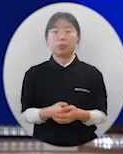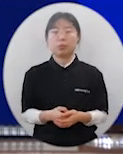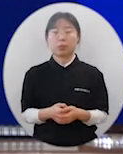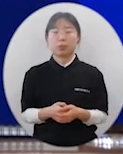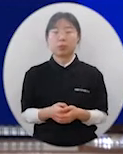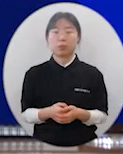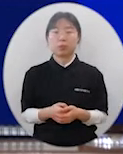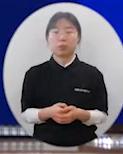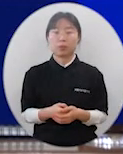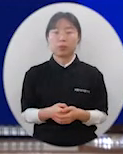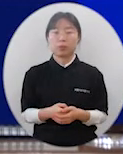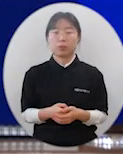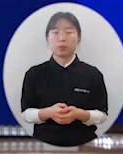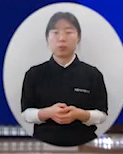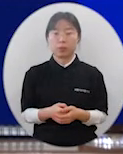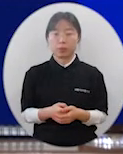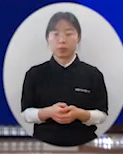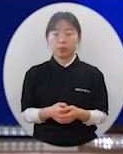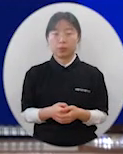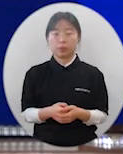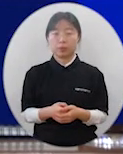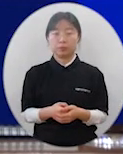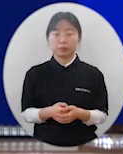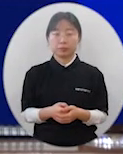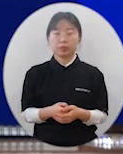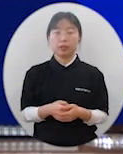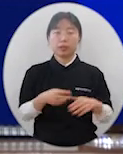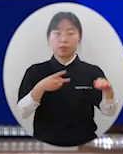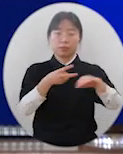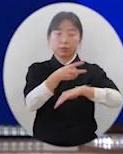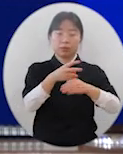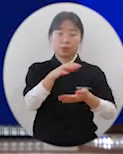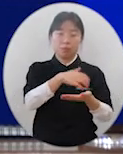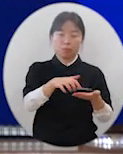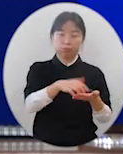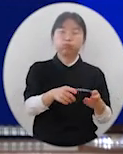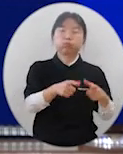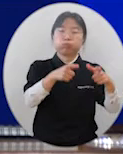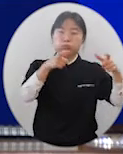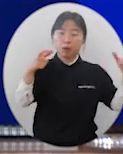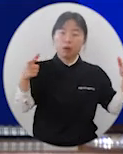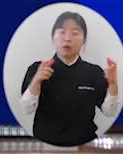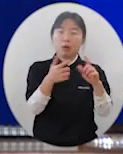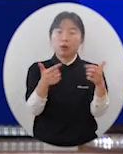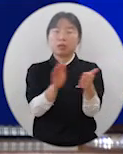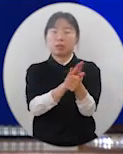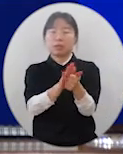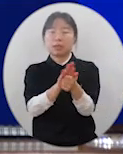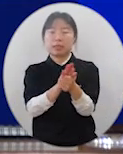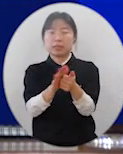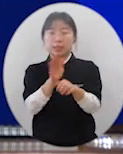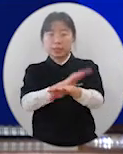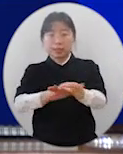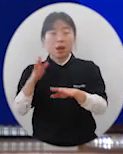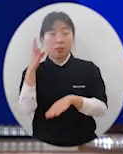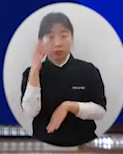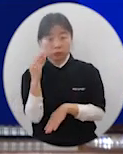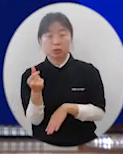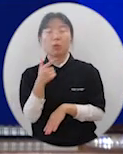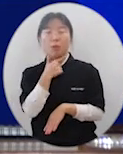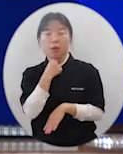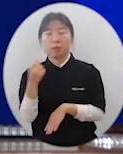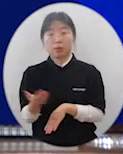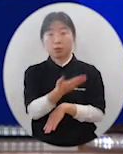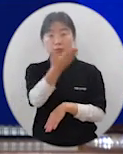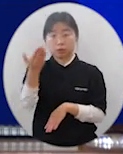들어집니다. 우리 버스 교통체계 또 대중교통 서비스가 잘 원활하게